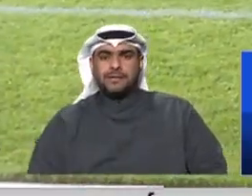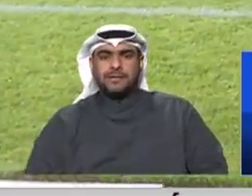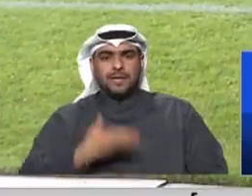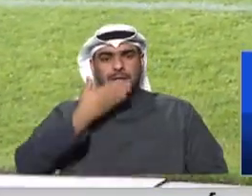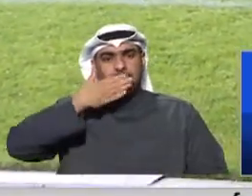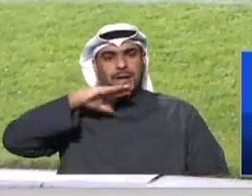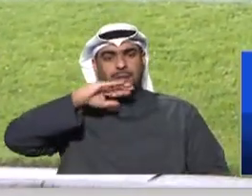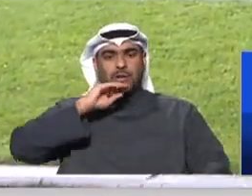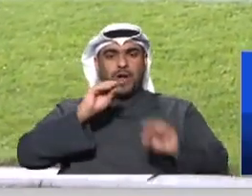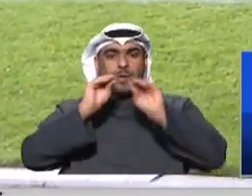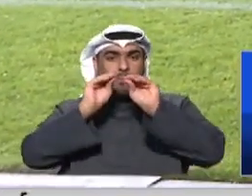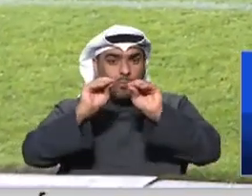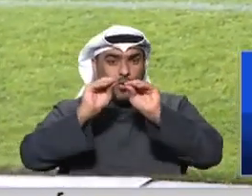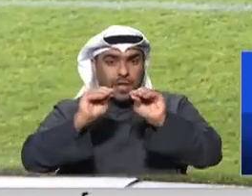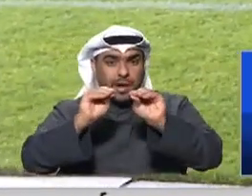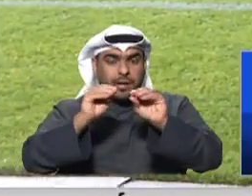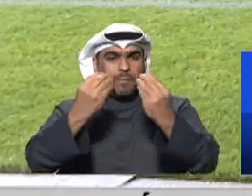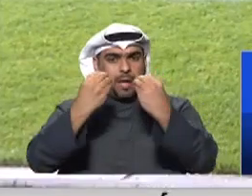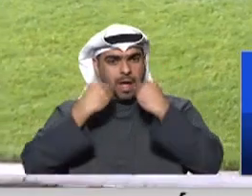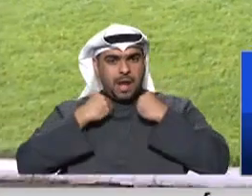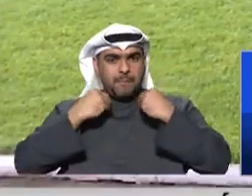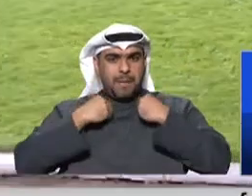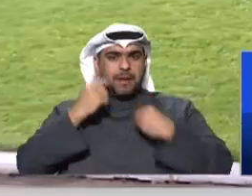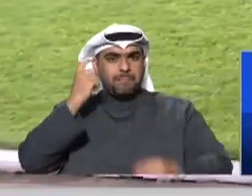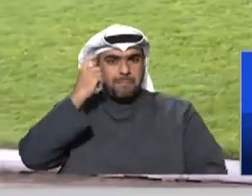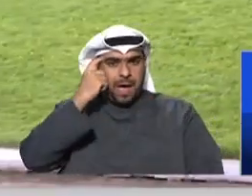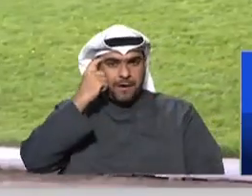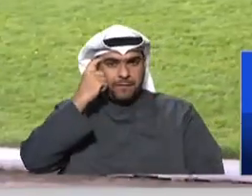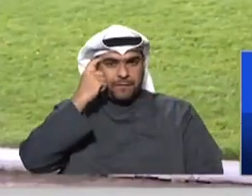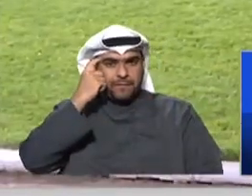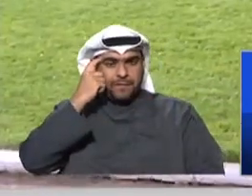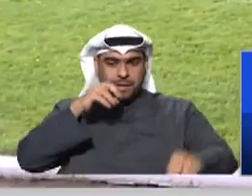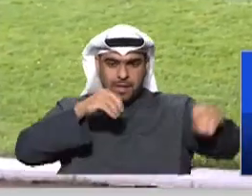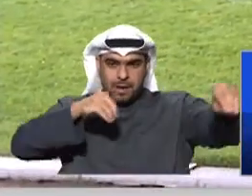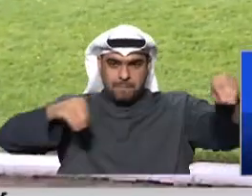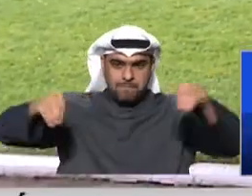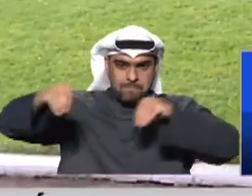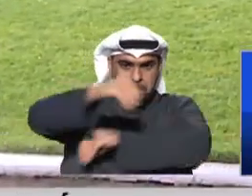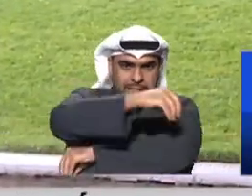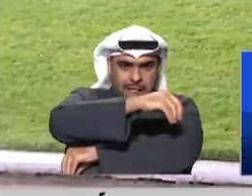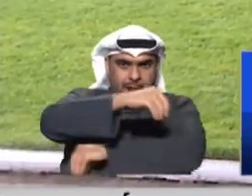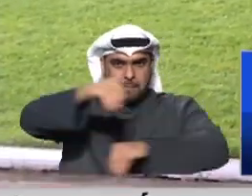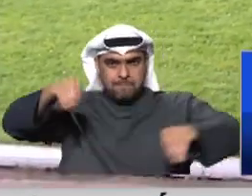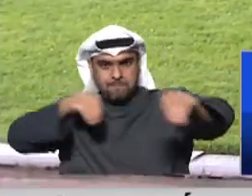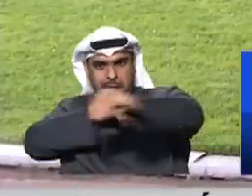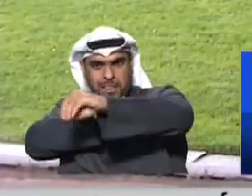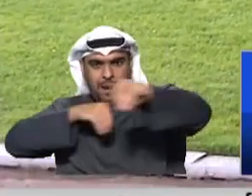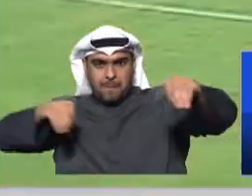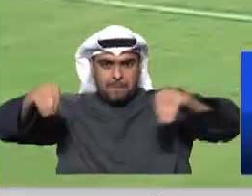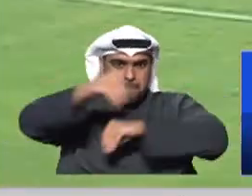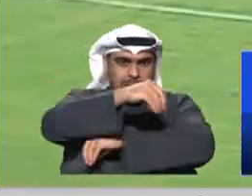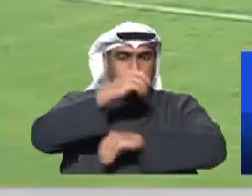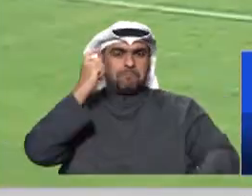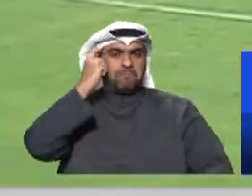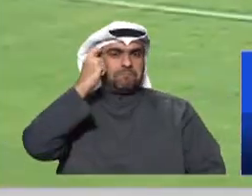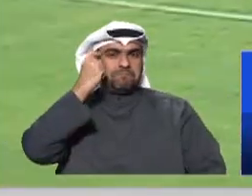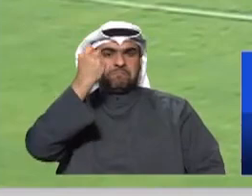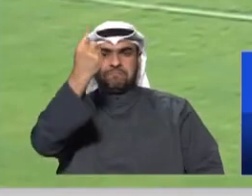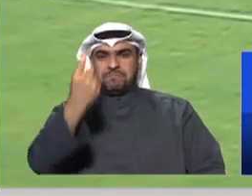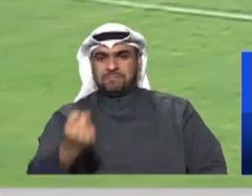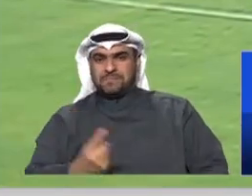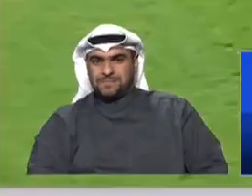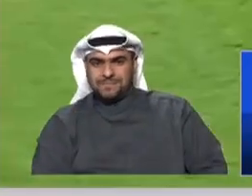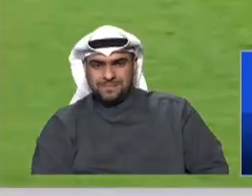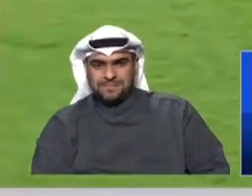والمدرب أعطانا يعني غيرنا شوية مراكز والحمد لله قاعدين نخدم إن شاء الله نوصل نلعب على جميع البطولات بإذن الله. الأخضر أنهى